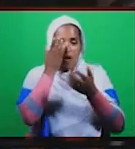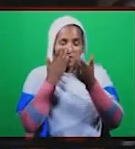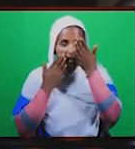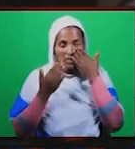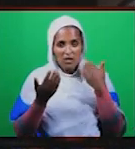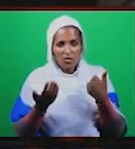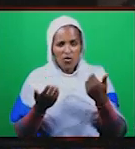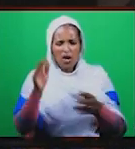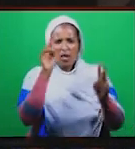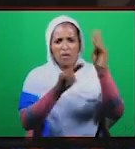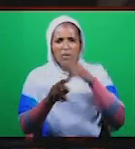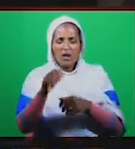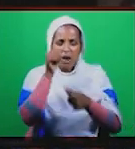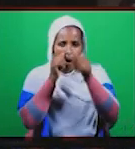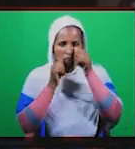በላያችን ላይ የቸለሱት።